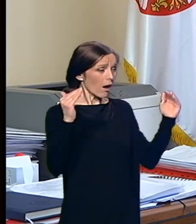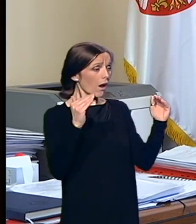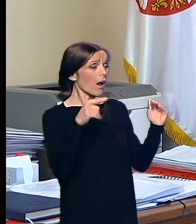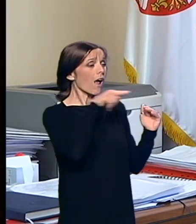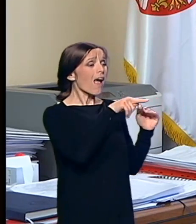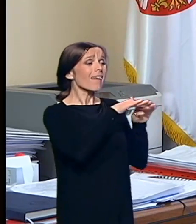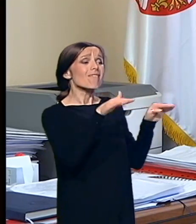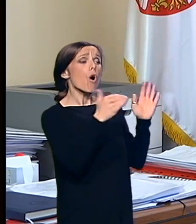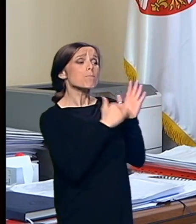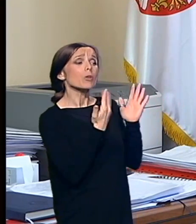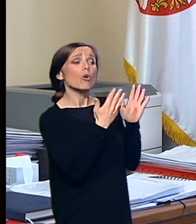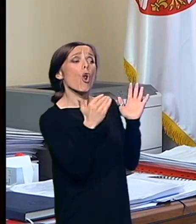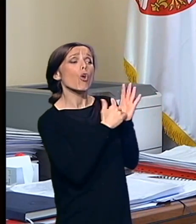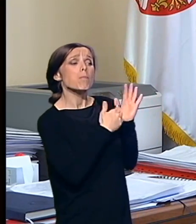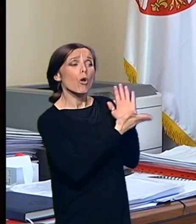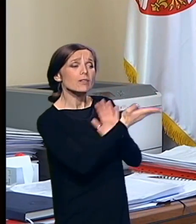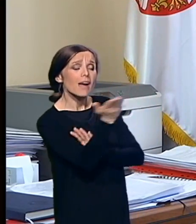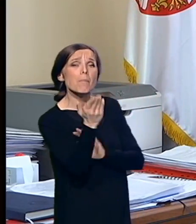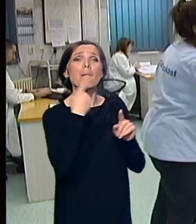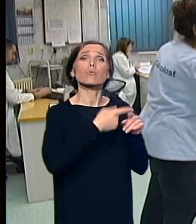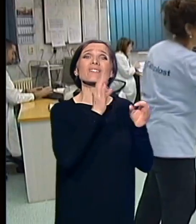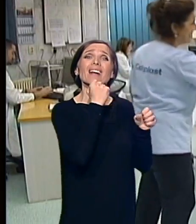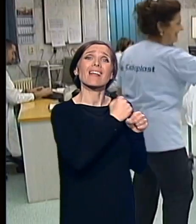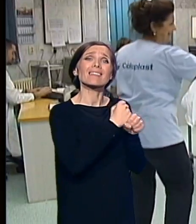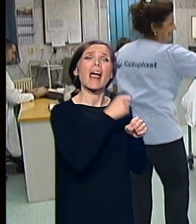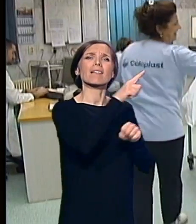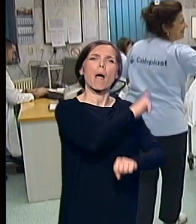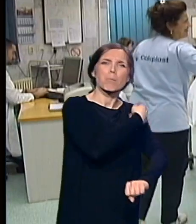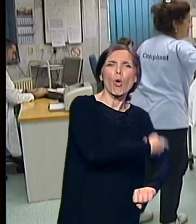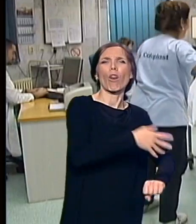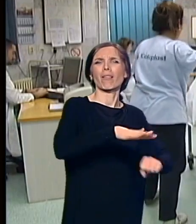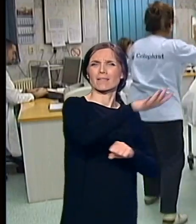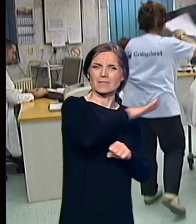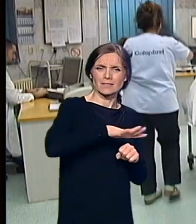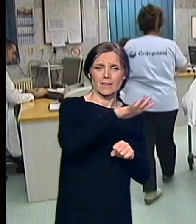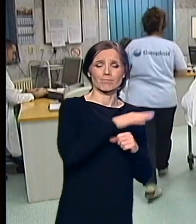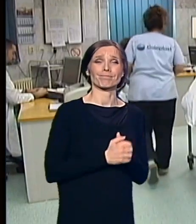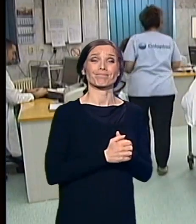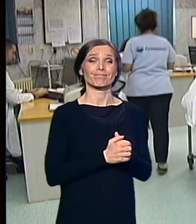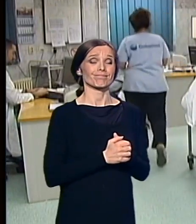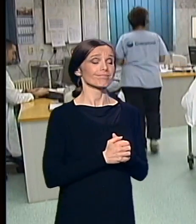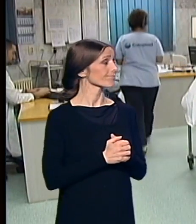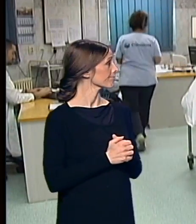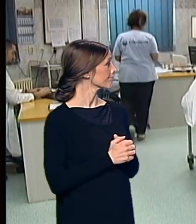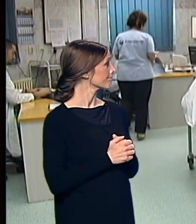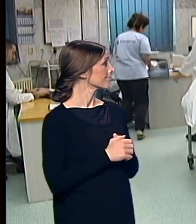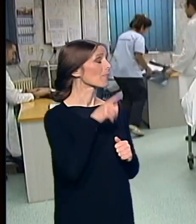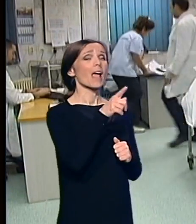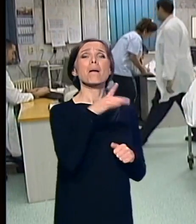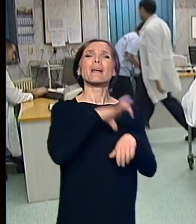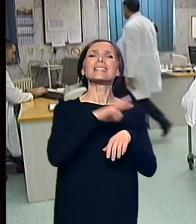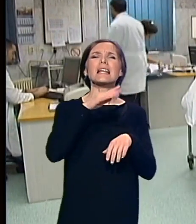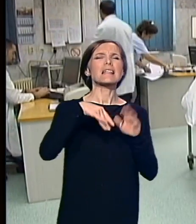rada na nivou tercijarnih i sekundarnih zdravstvenih ustanova. Medicinske sestre najčešće odlaze u Nemačku, Mađarsku, Austriju, Norvešku,